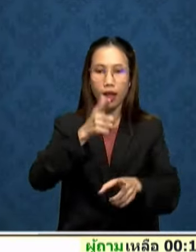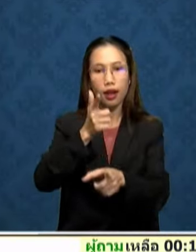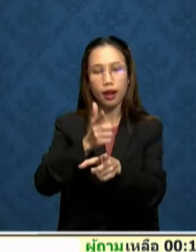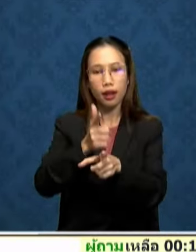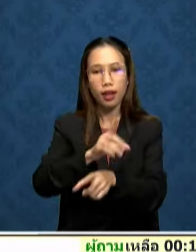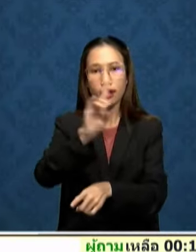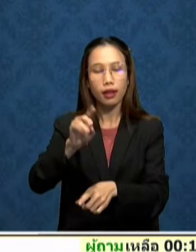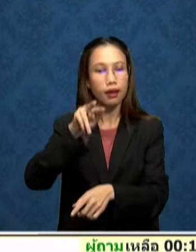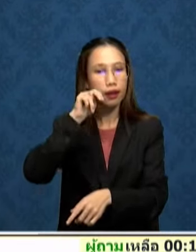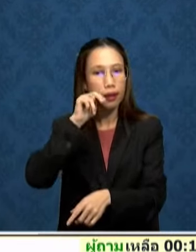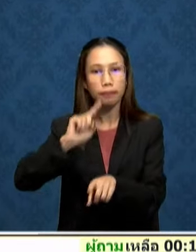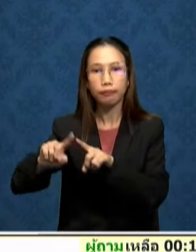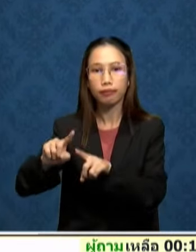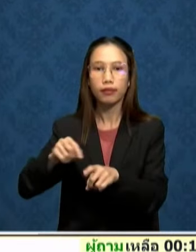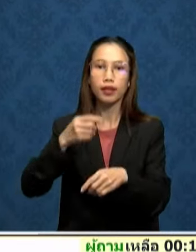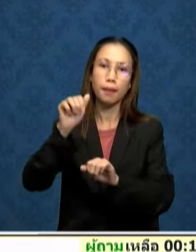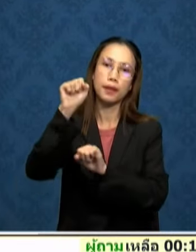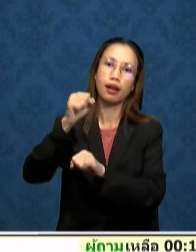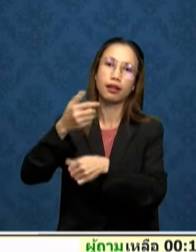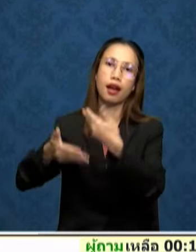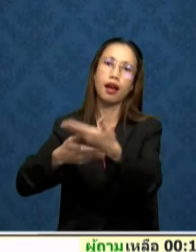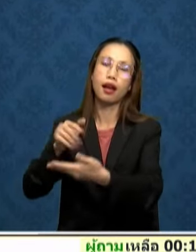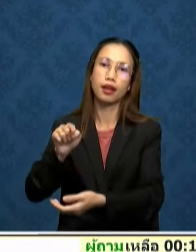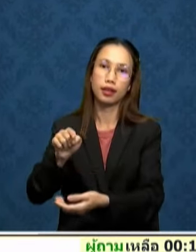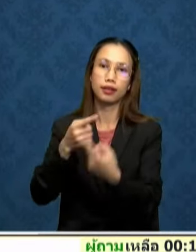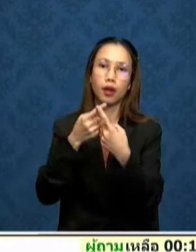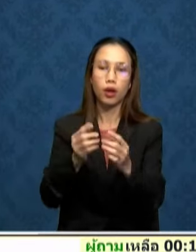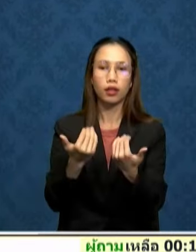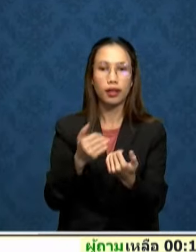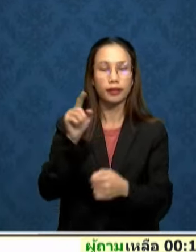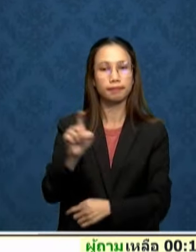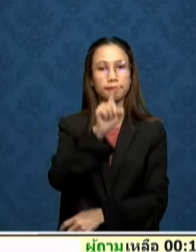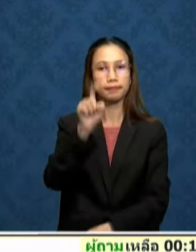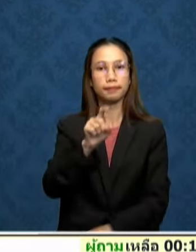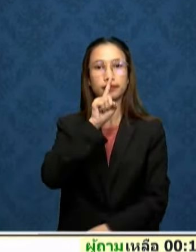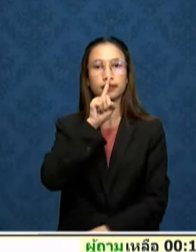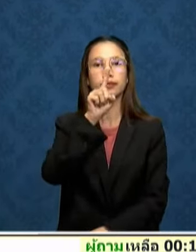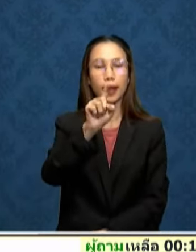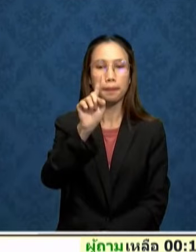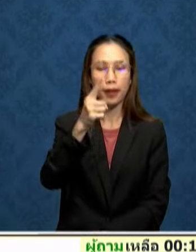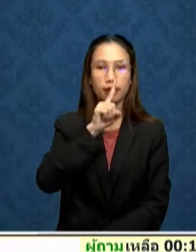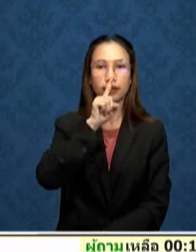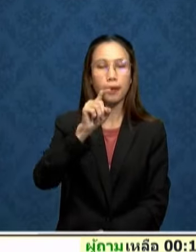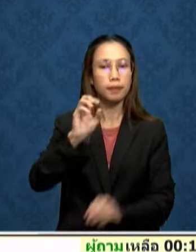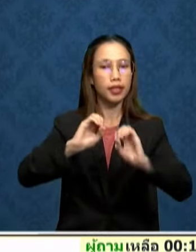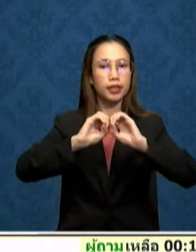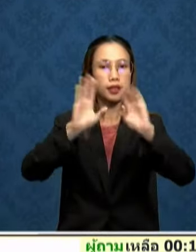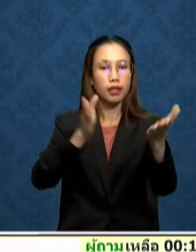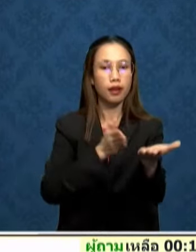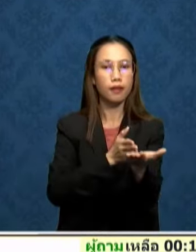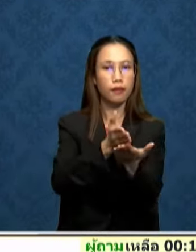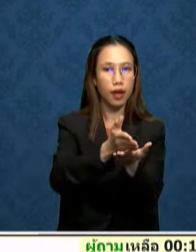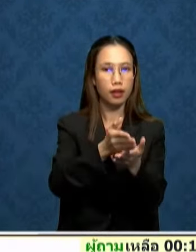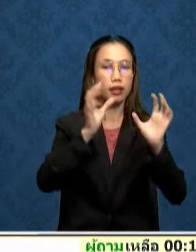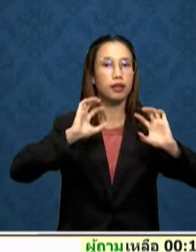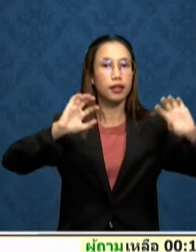ตว์น้ำวันนี้จึงเป็นที่มาของการตั้งกระทู้สดอีกครั้งเพื่อถามชัดๆไปยังฝ่ายรัฐบ